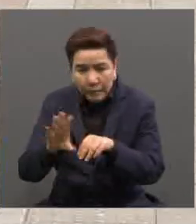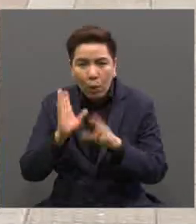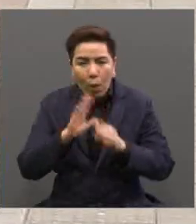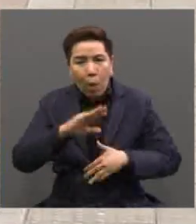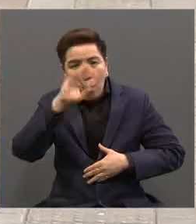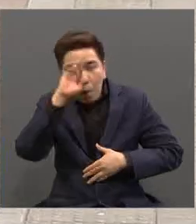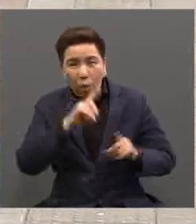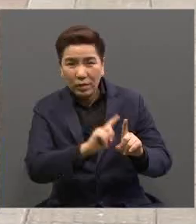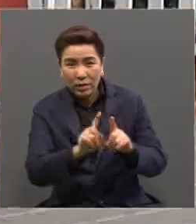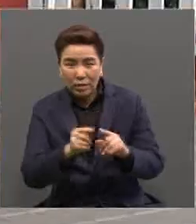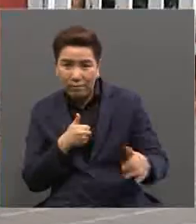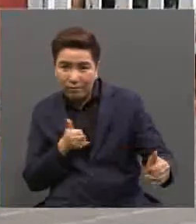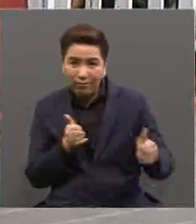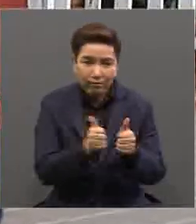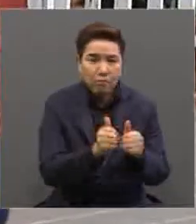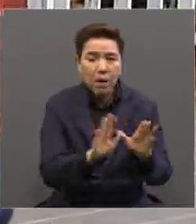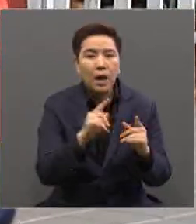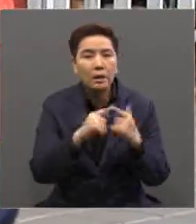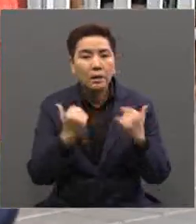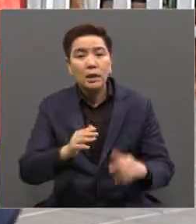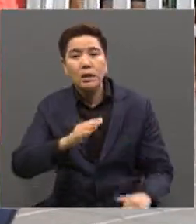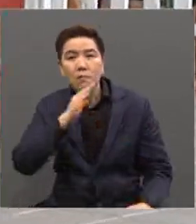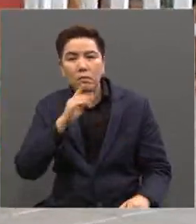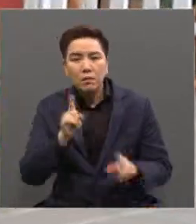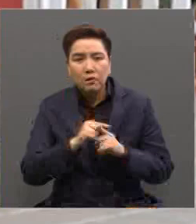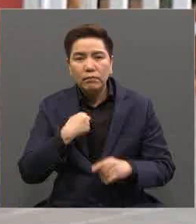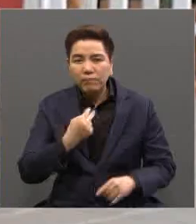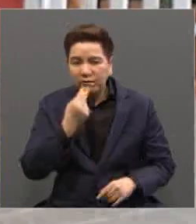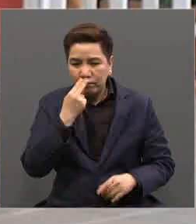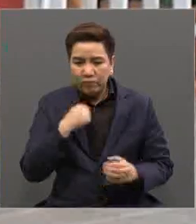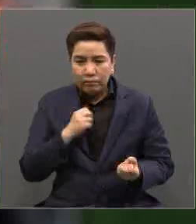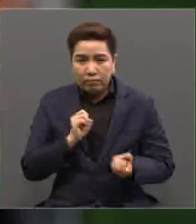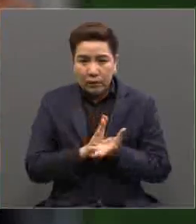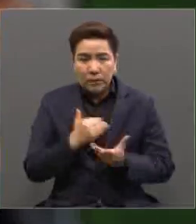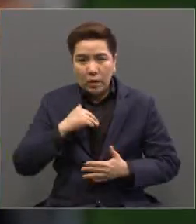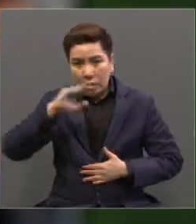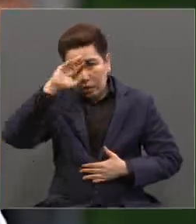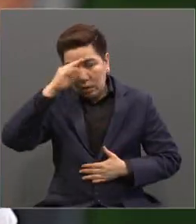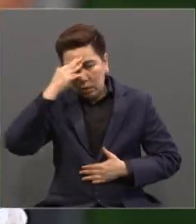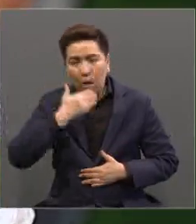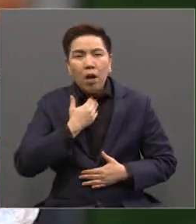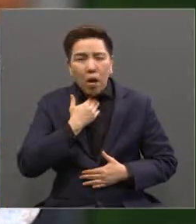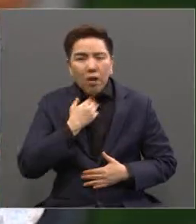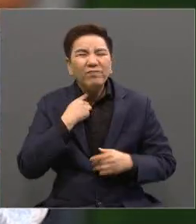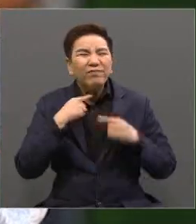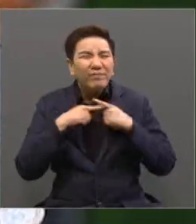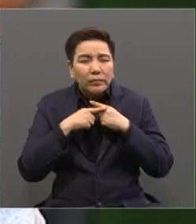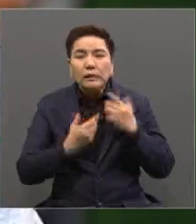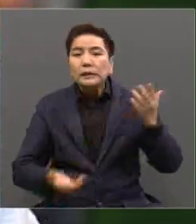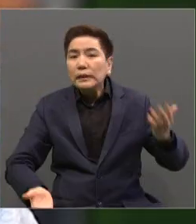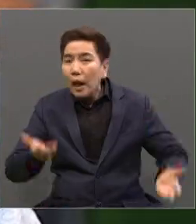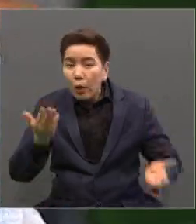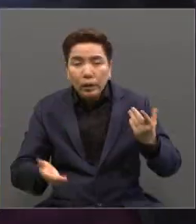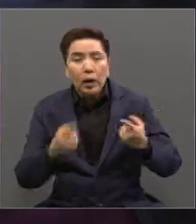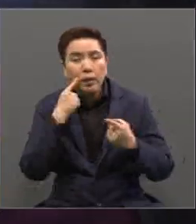คนที่มีโรคประจำตัวเรื้อรังและถ้าหากว่ามีอาการทางเดินหายใจขึ้นมามีไข้ไอเจ็บคอหรืออาการอื่นที่น่า